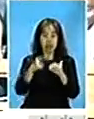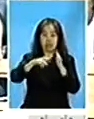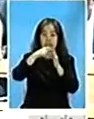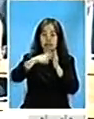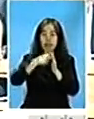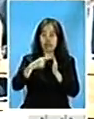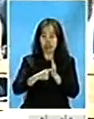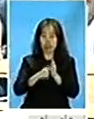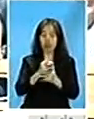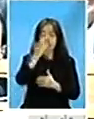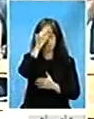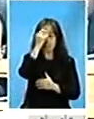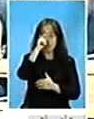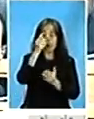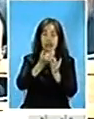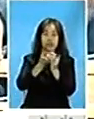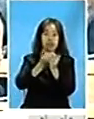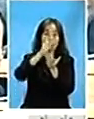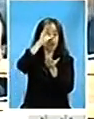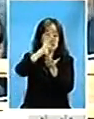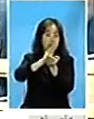เพราะว่างบประมาณปี